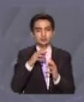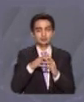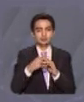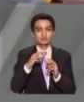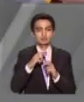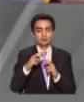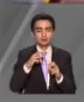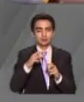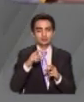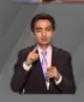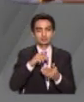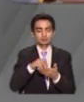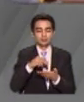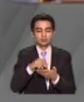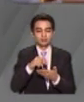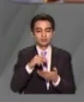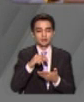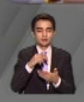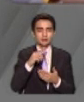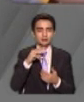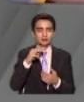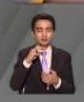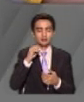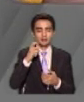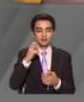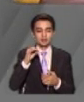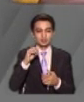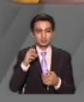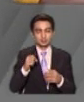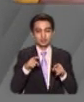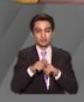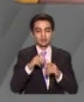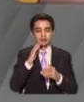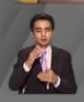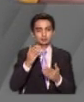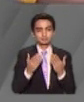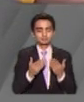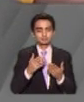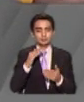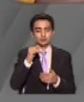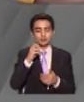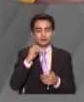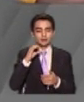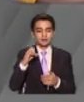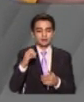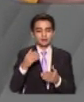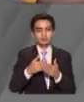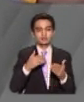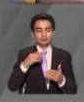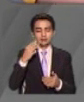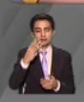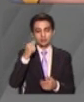и оборудования. По данным министра индустрии и инфраструктурного развития Жениса Касымбека, за предыдущие